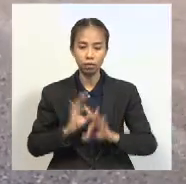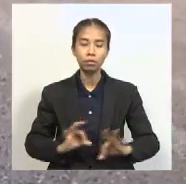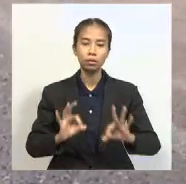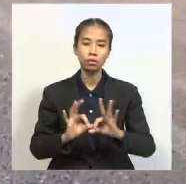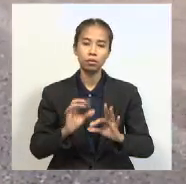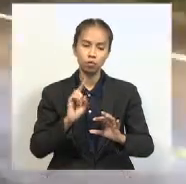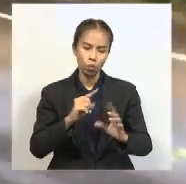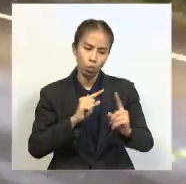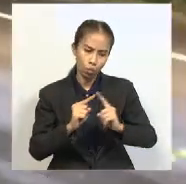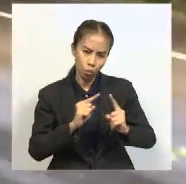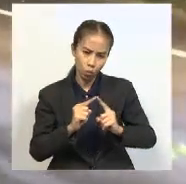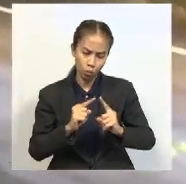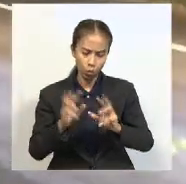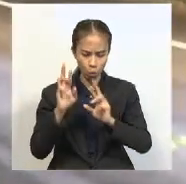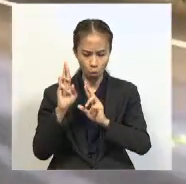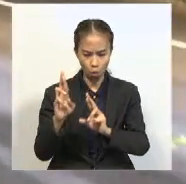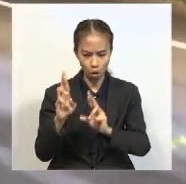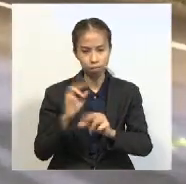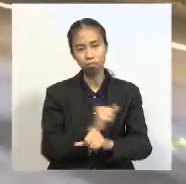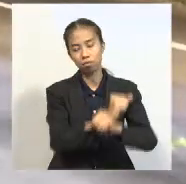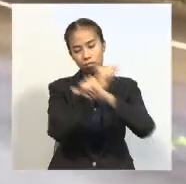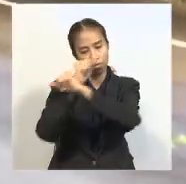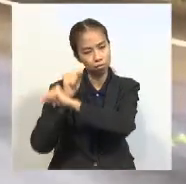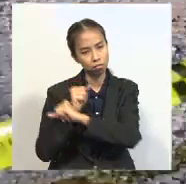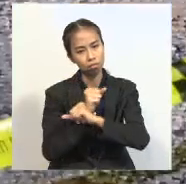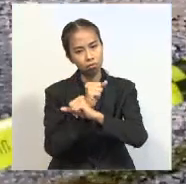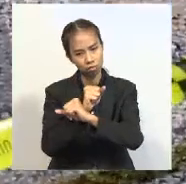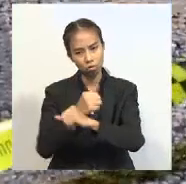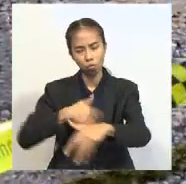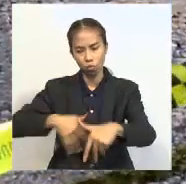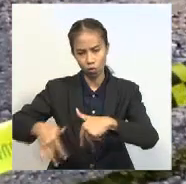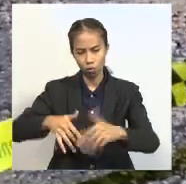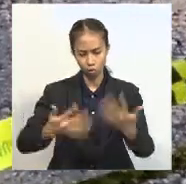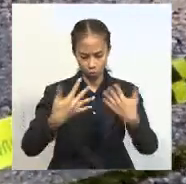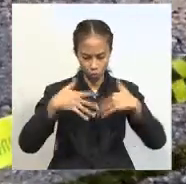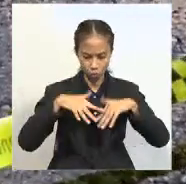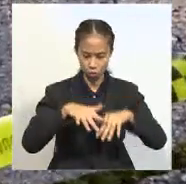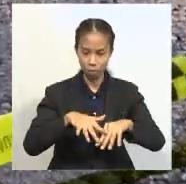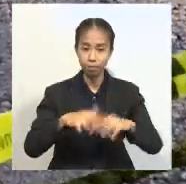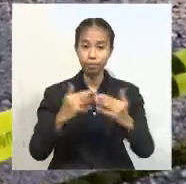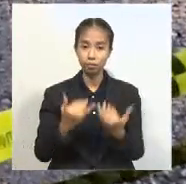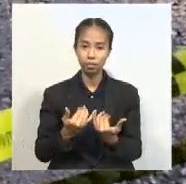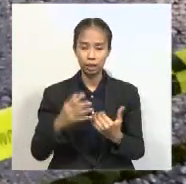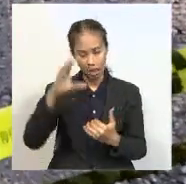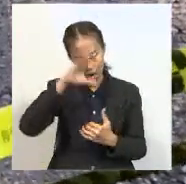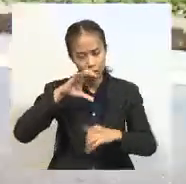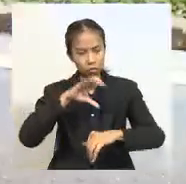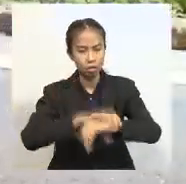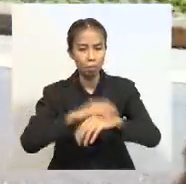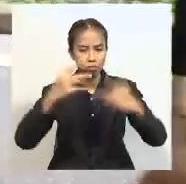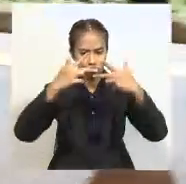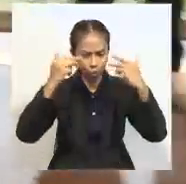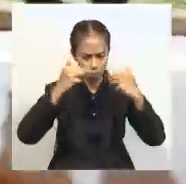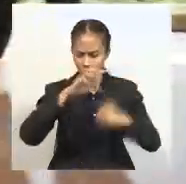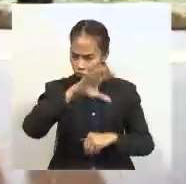จะต้องมีการพูดคุยถึงการเฝ้าระวังป้องกันและให้ประชาชนเข้ามามีส่วนร่วมพร้อมทั้งติดตามตัวผู้กระทำผิดม